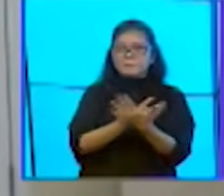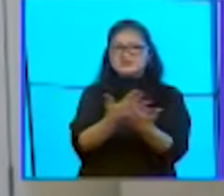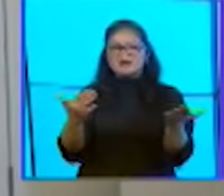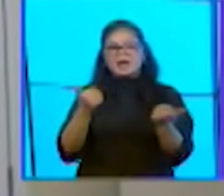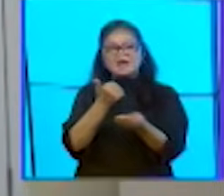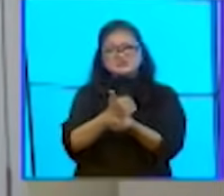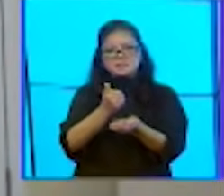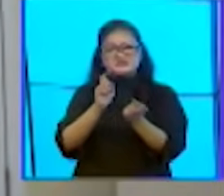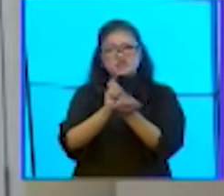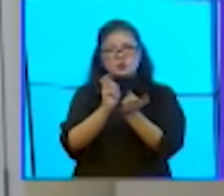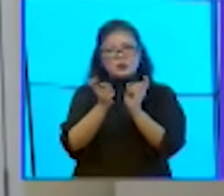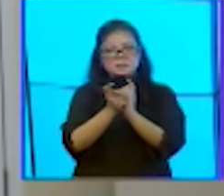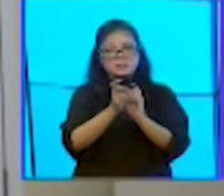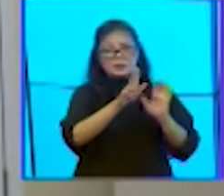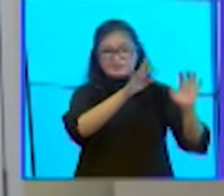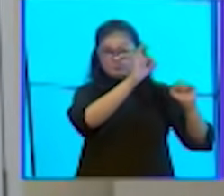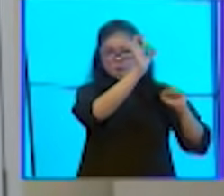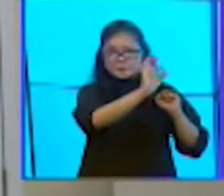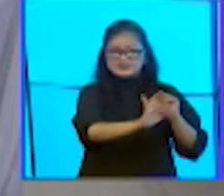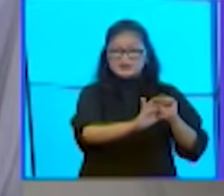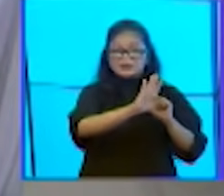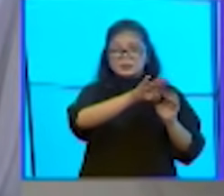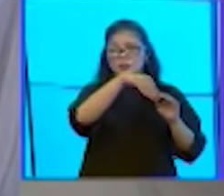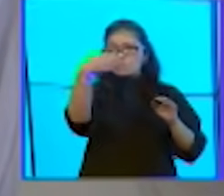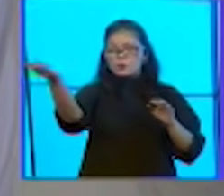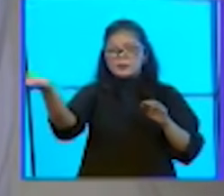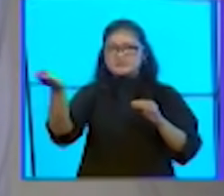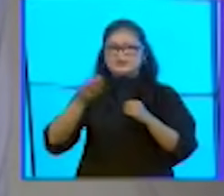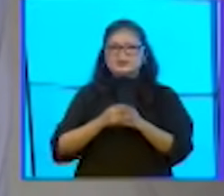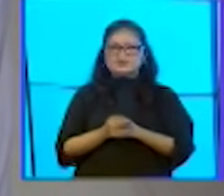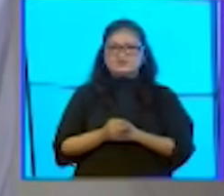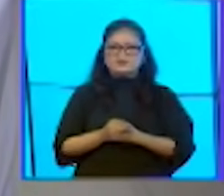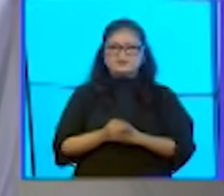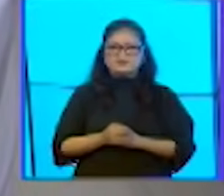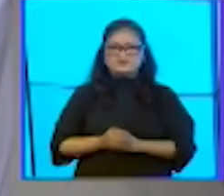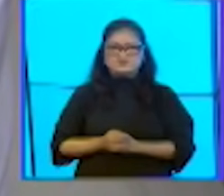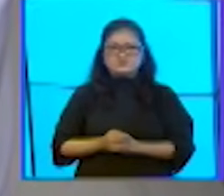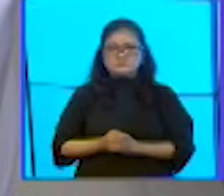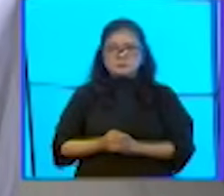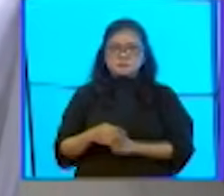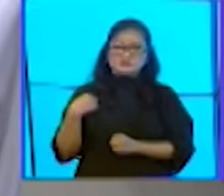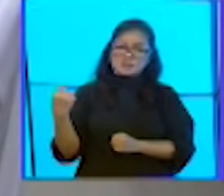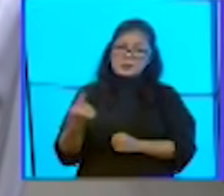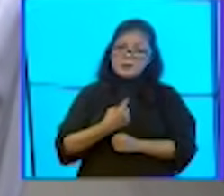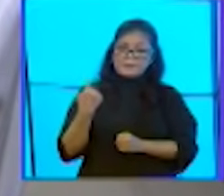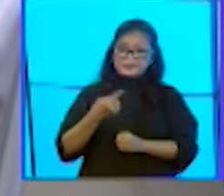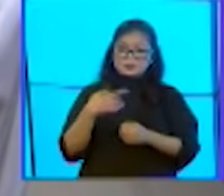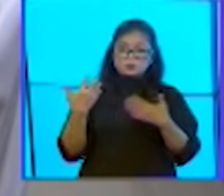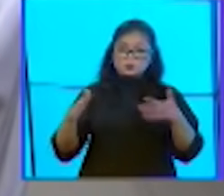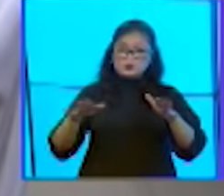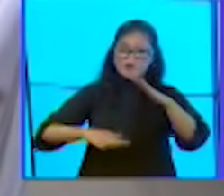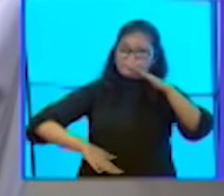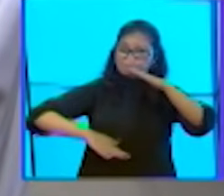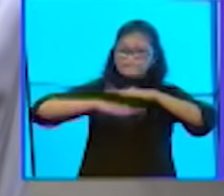30% sisanya merupakan warga dari luar Sidoarjo. Saat ini TT kami yang untuk ICU sudah full. Yang